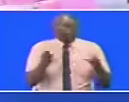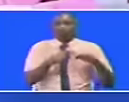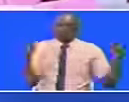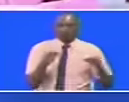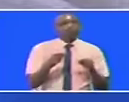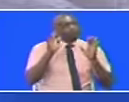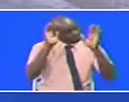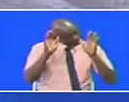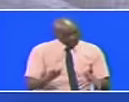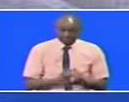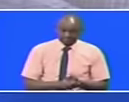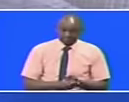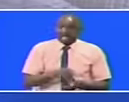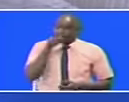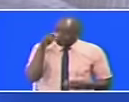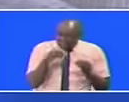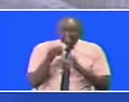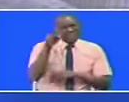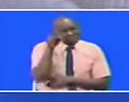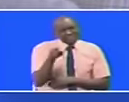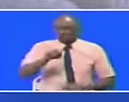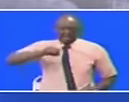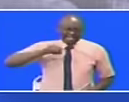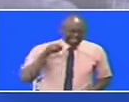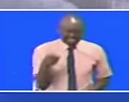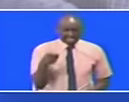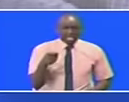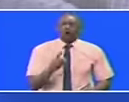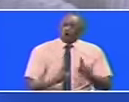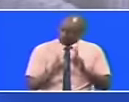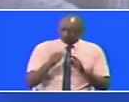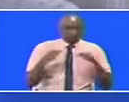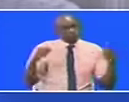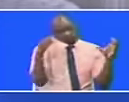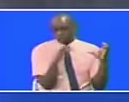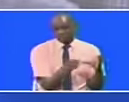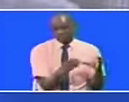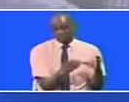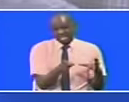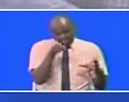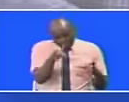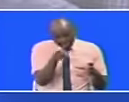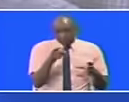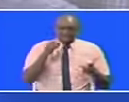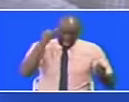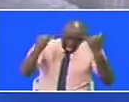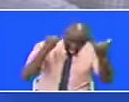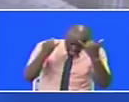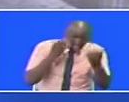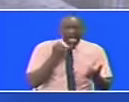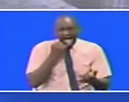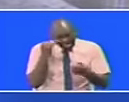upinzani. This meeting that is key for opposition unity will brainstorm and